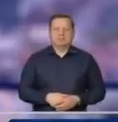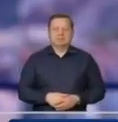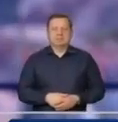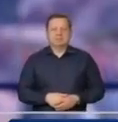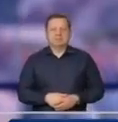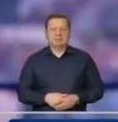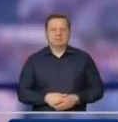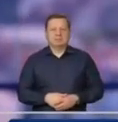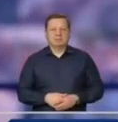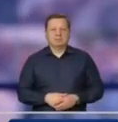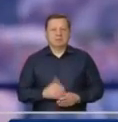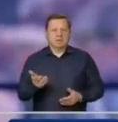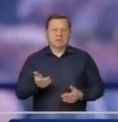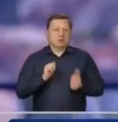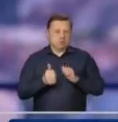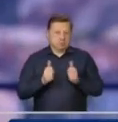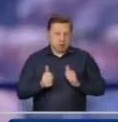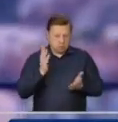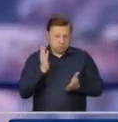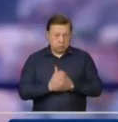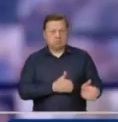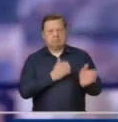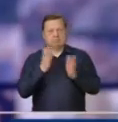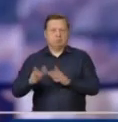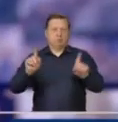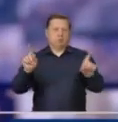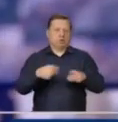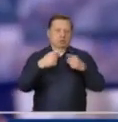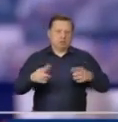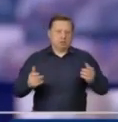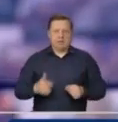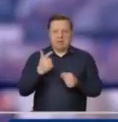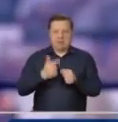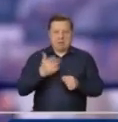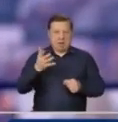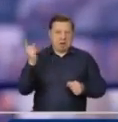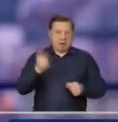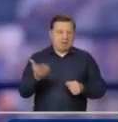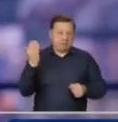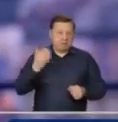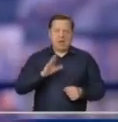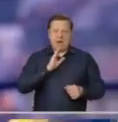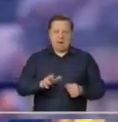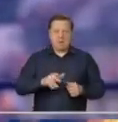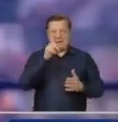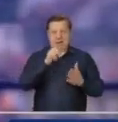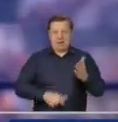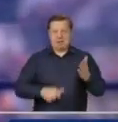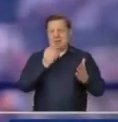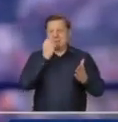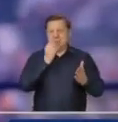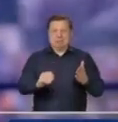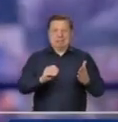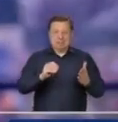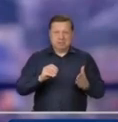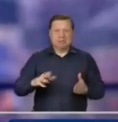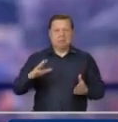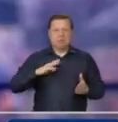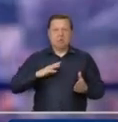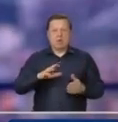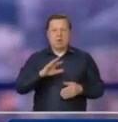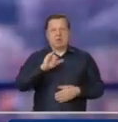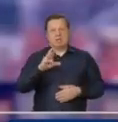Był sport, to w telewizji. Proszę, ekstra pora na informacje z muzycznego kalendarza. 25 lat temu na szczyt amerykańskiej listy bestsellerów wdrapał się album